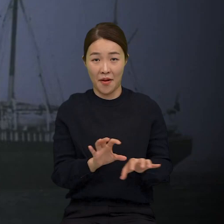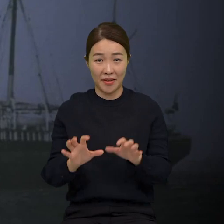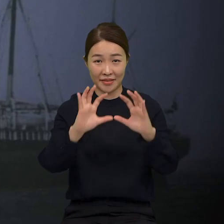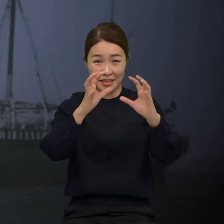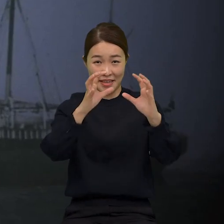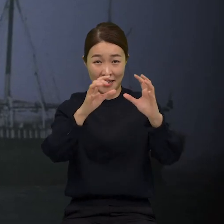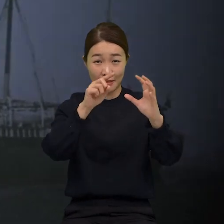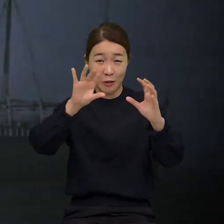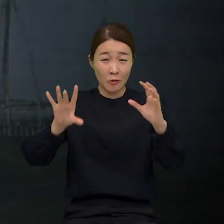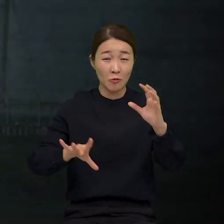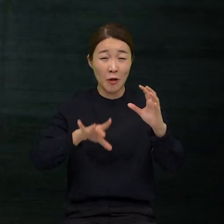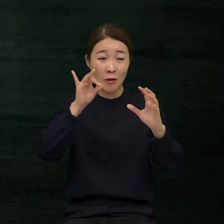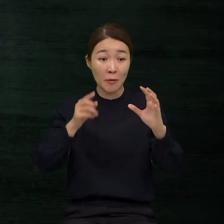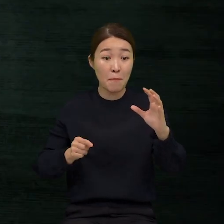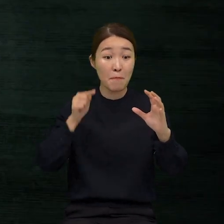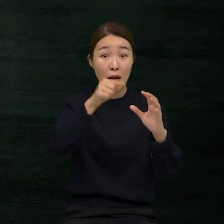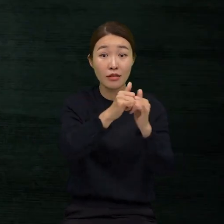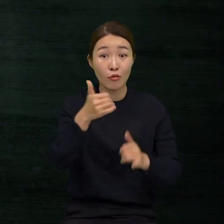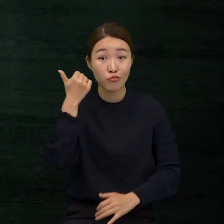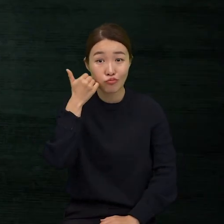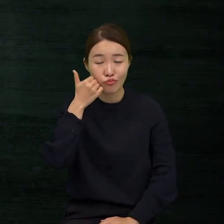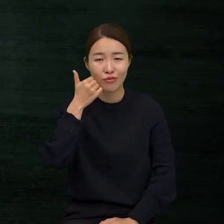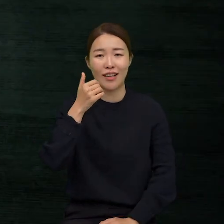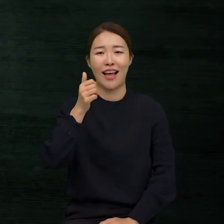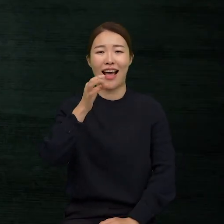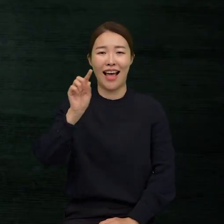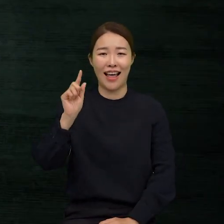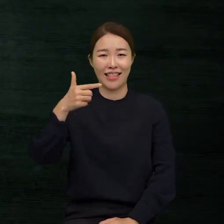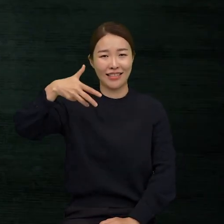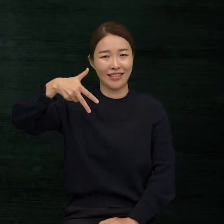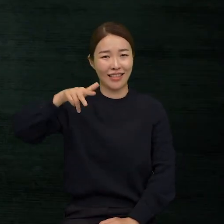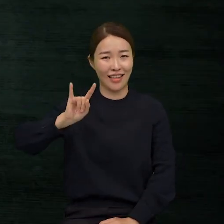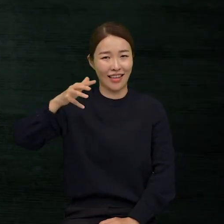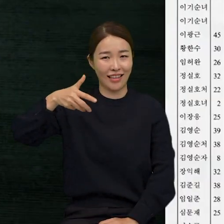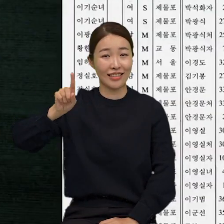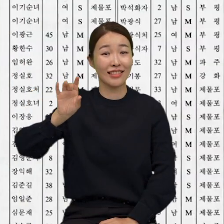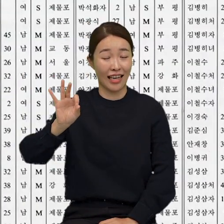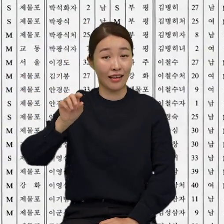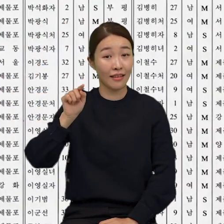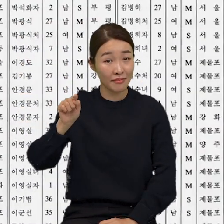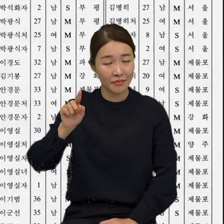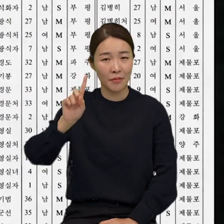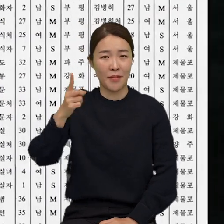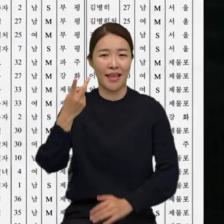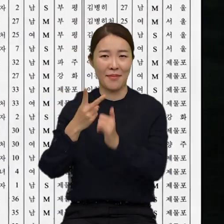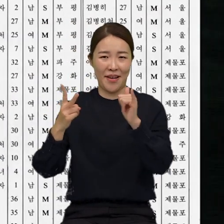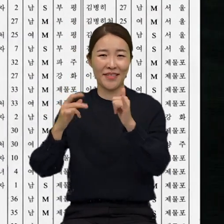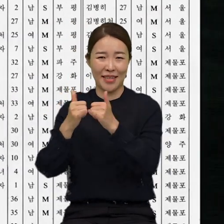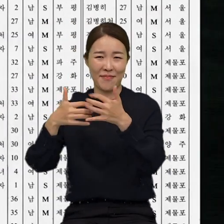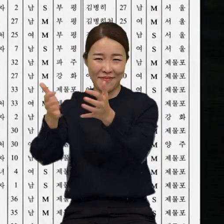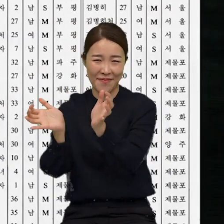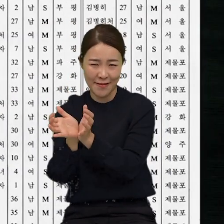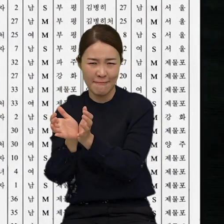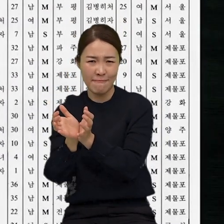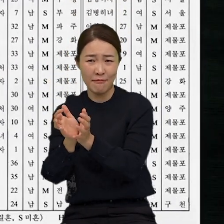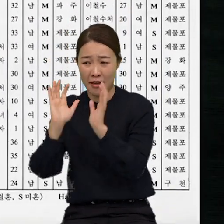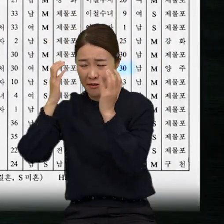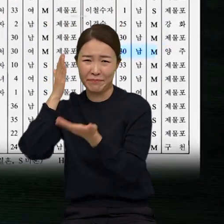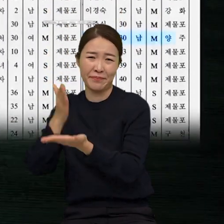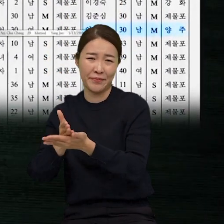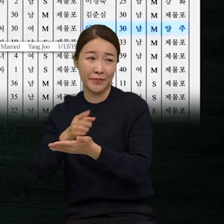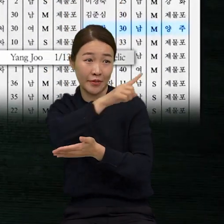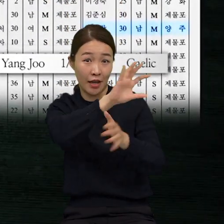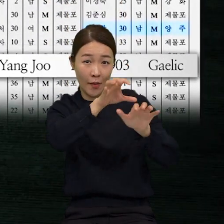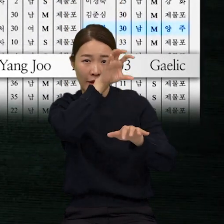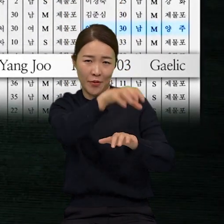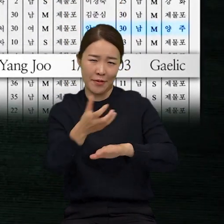하와이로 향한 최초의 한국인 안재창. 그는 102명의 일행과 함께 조국을 뒤로하고